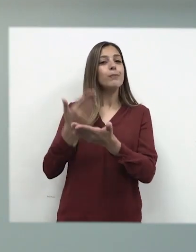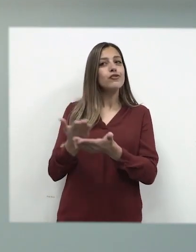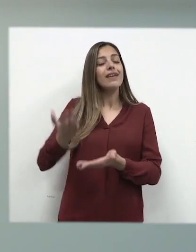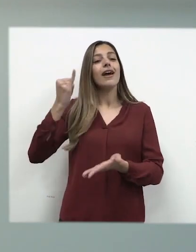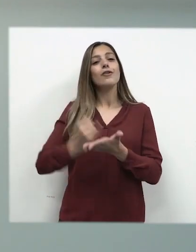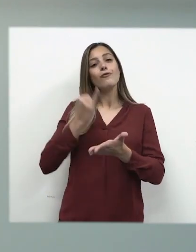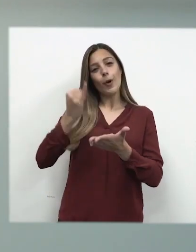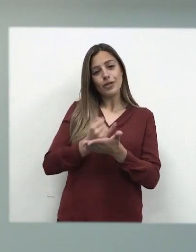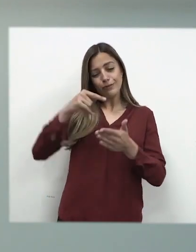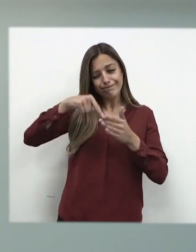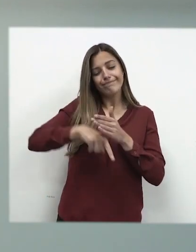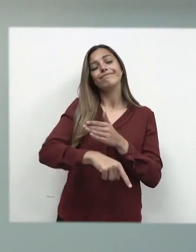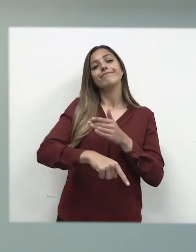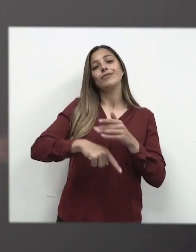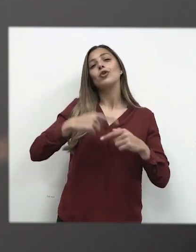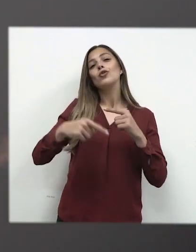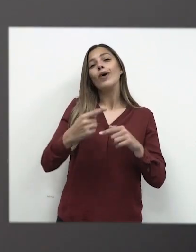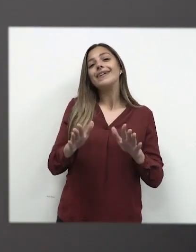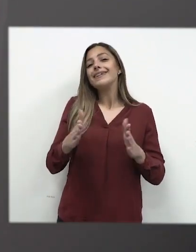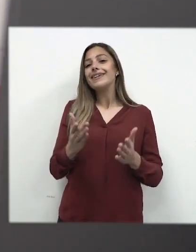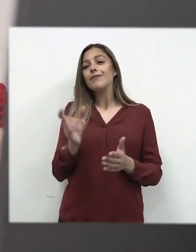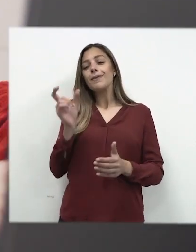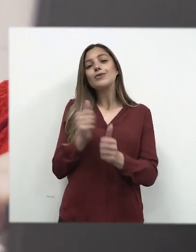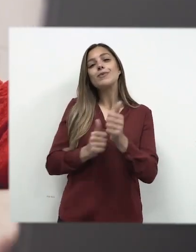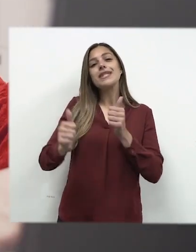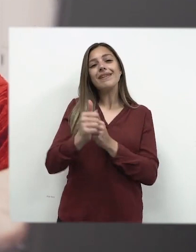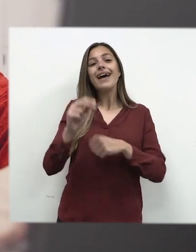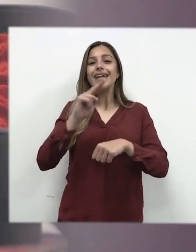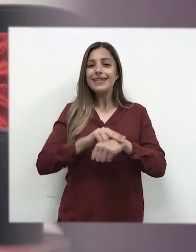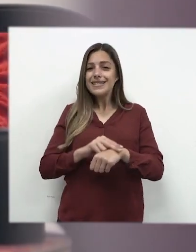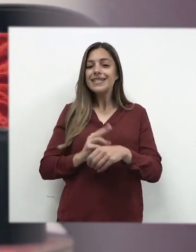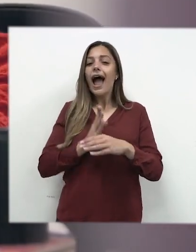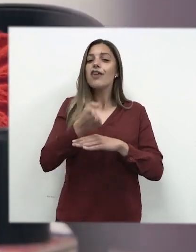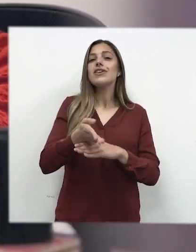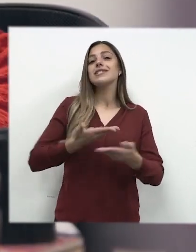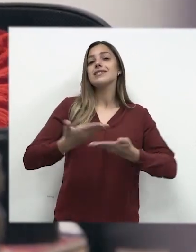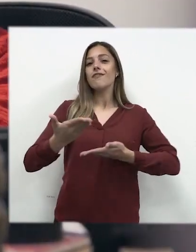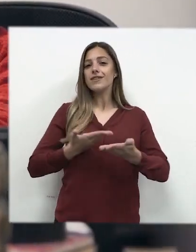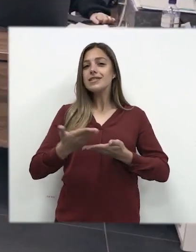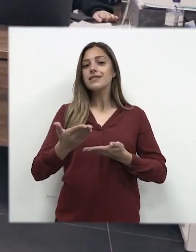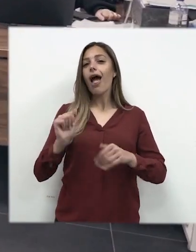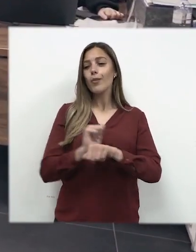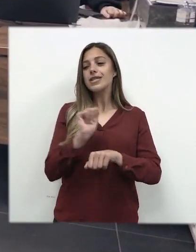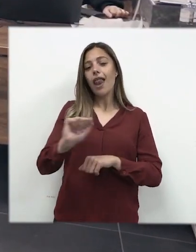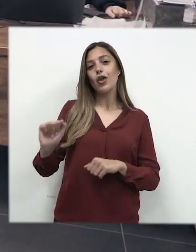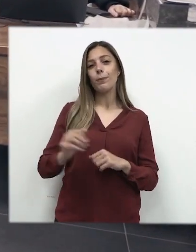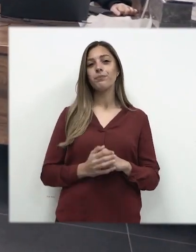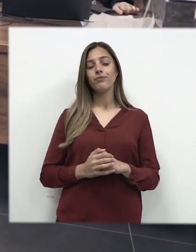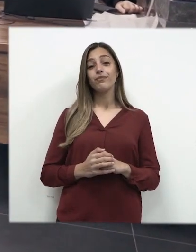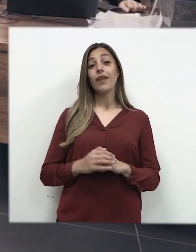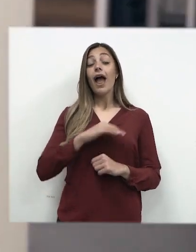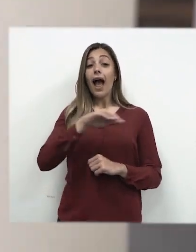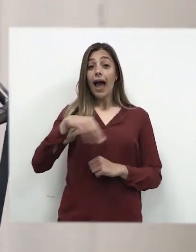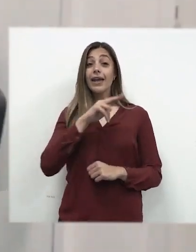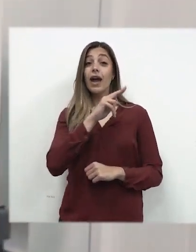profdi informasjoni jaktadjit taljata minn fej persona ikonista jiksepċer t-Servizji u fruti għal person